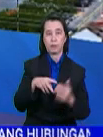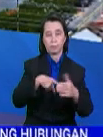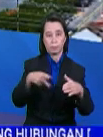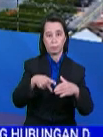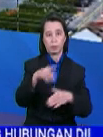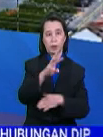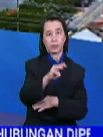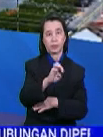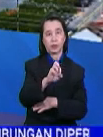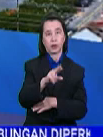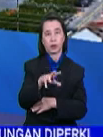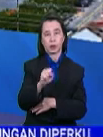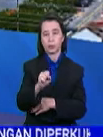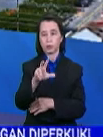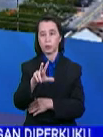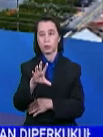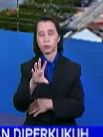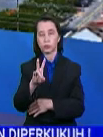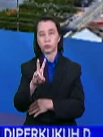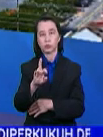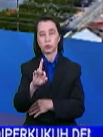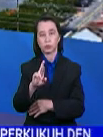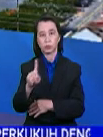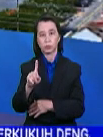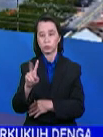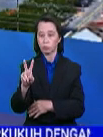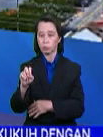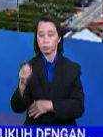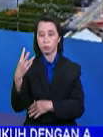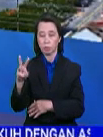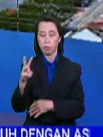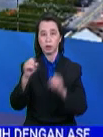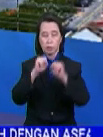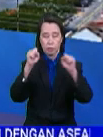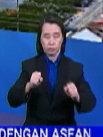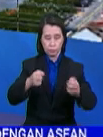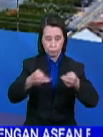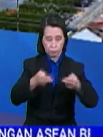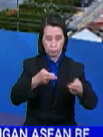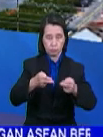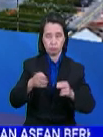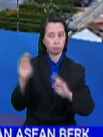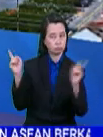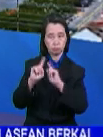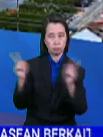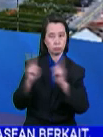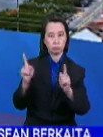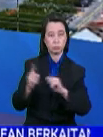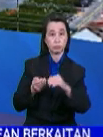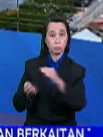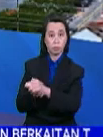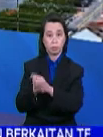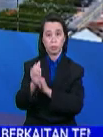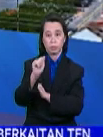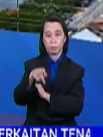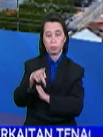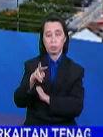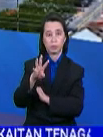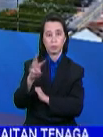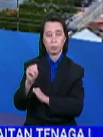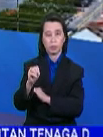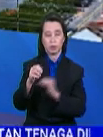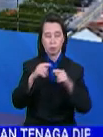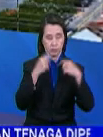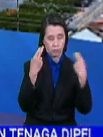PSO 37001 2016 sistem pengurusan antirasuah webmd Pancuran